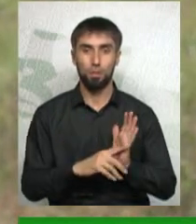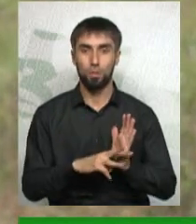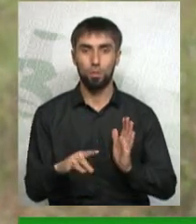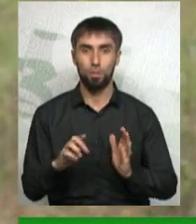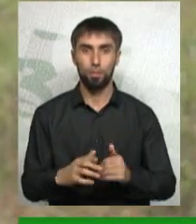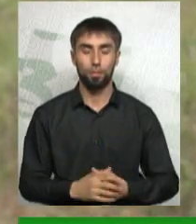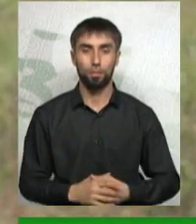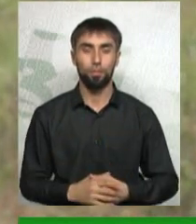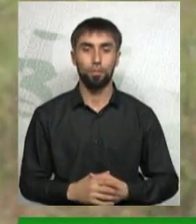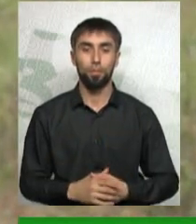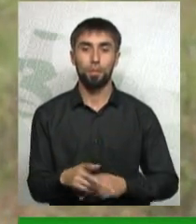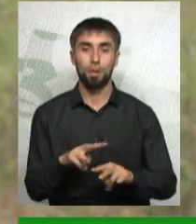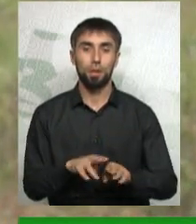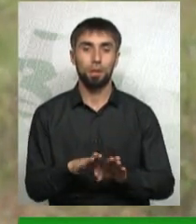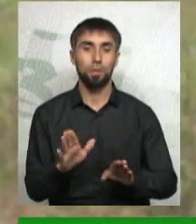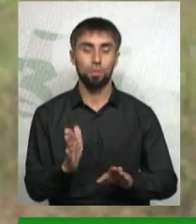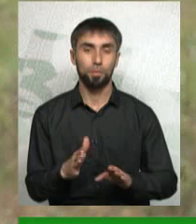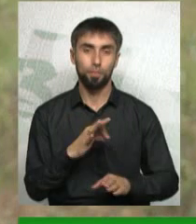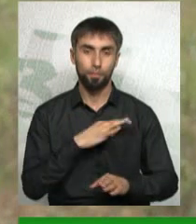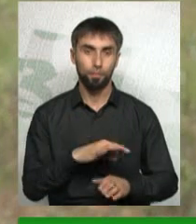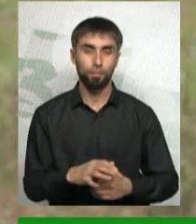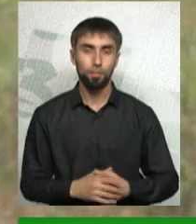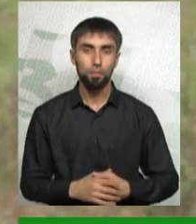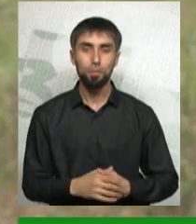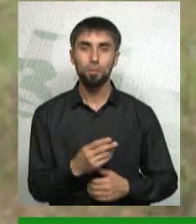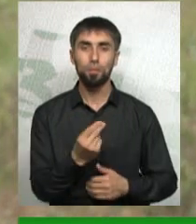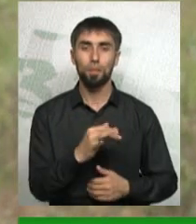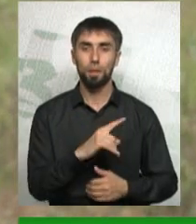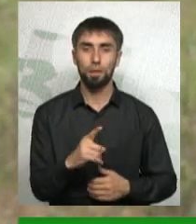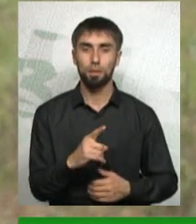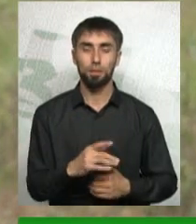миллионов рублей. Здесь также будут использованы средства